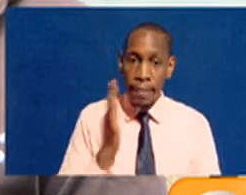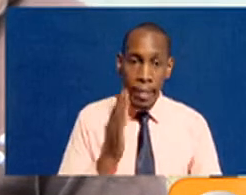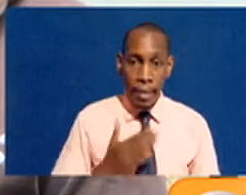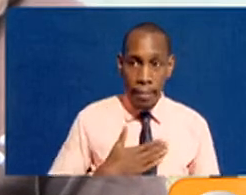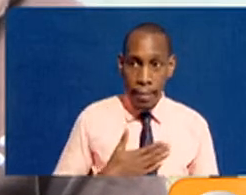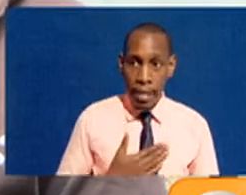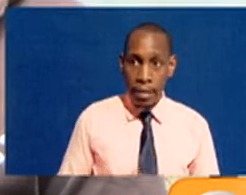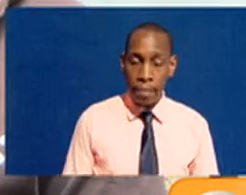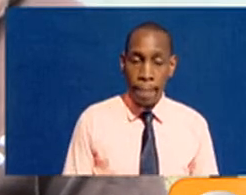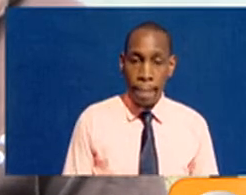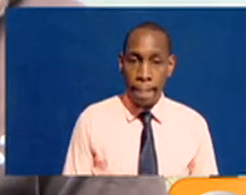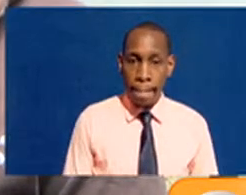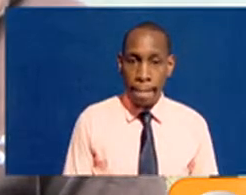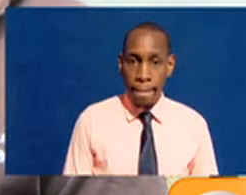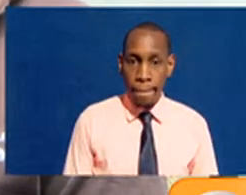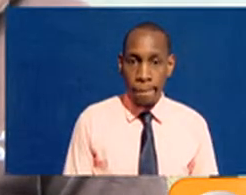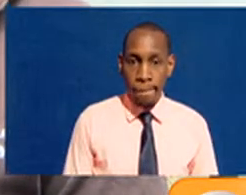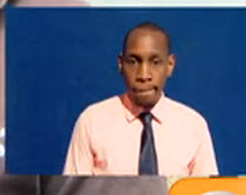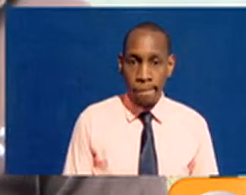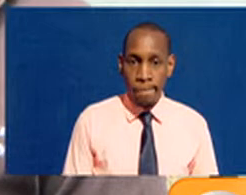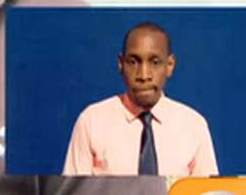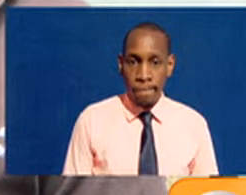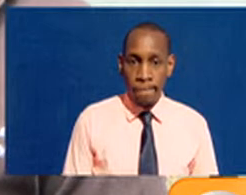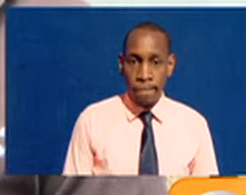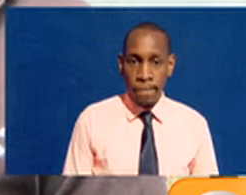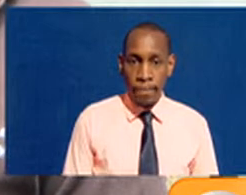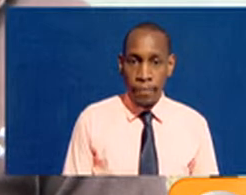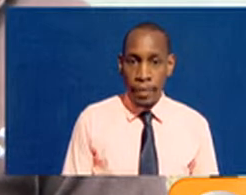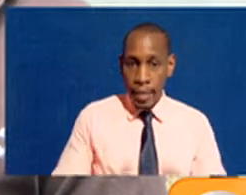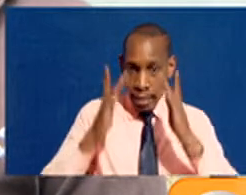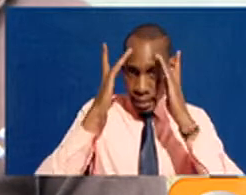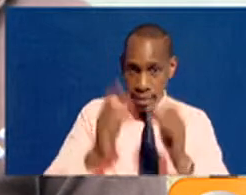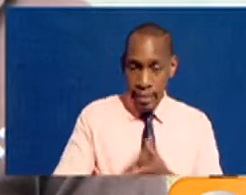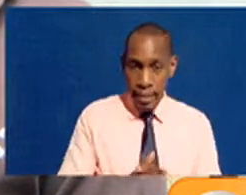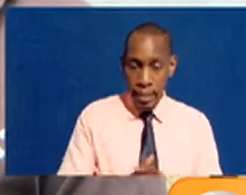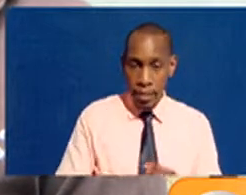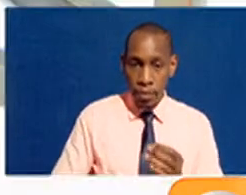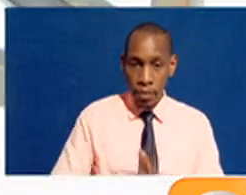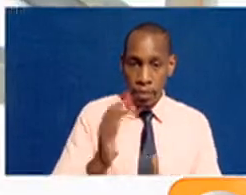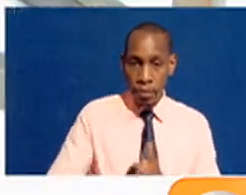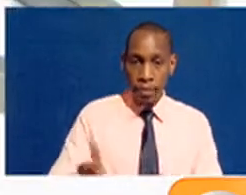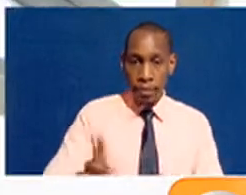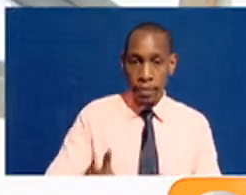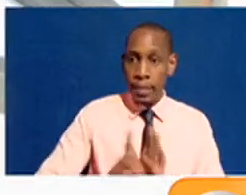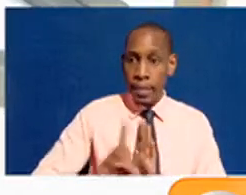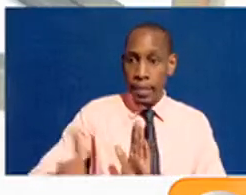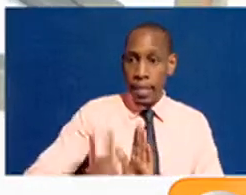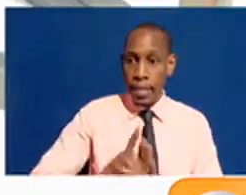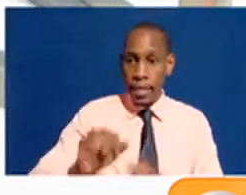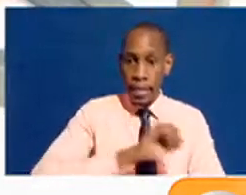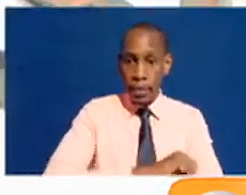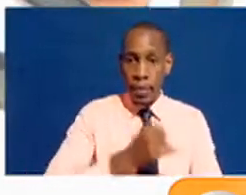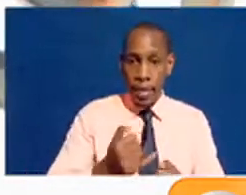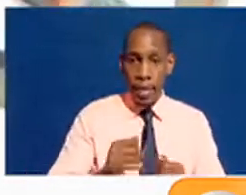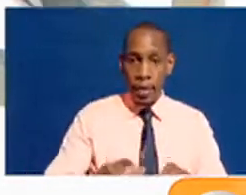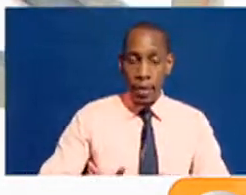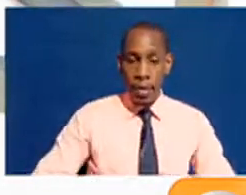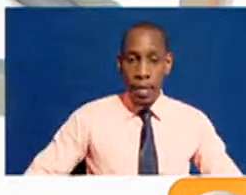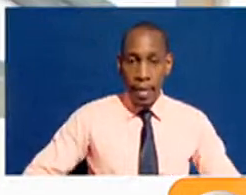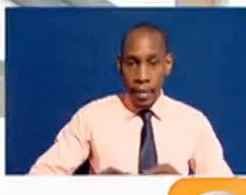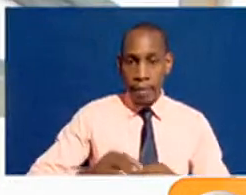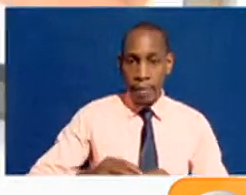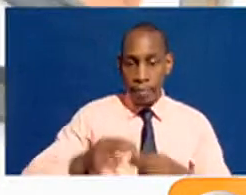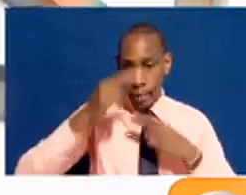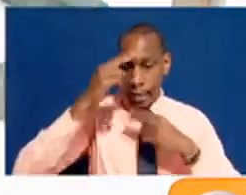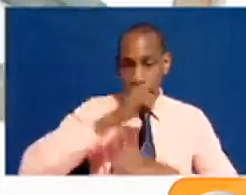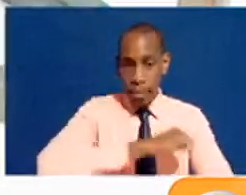alikuwa mwalimu wa high school, aliamua kufungua day school. So hapo ndo maisha ya high school